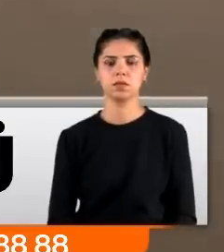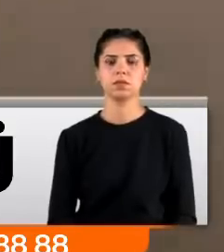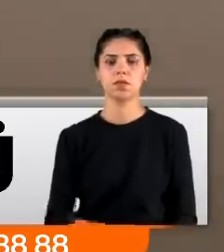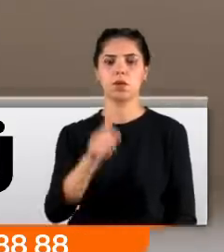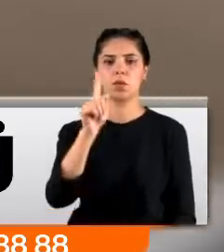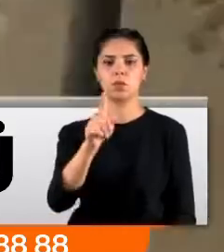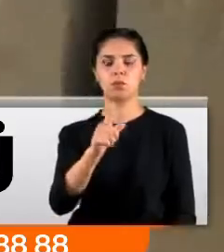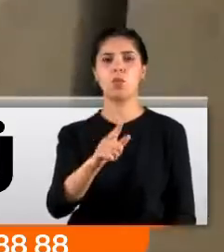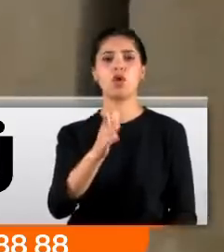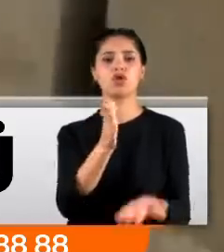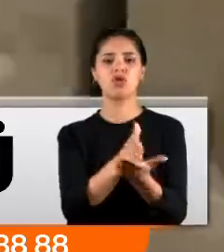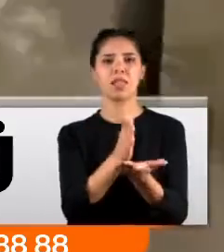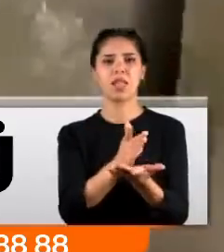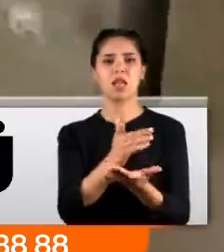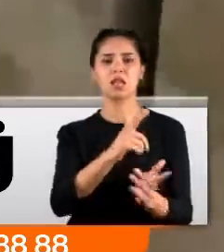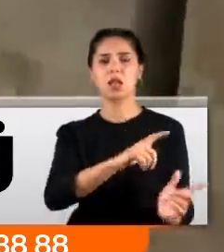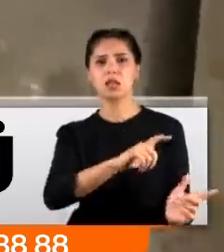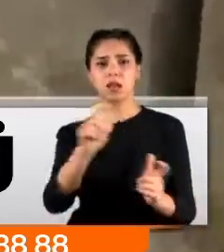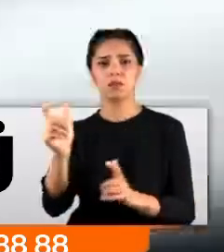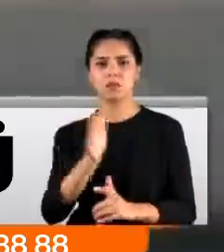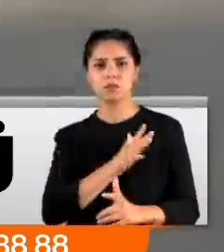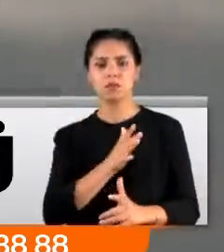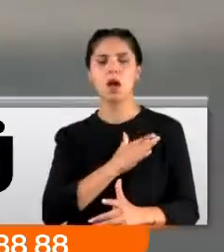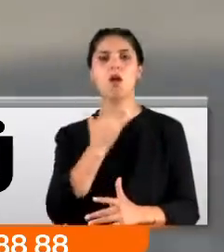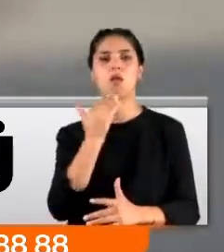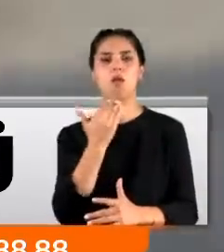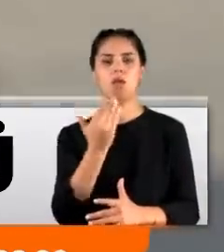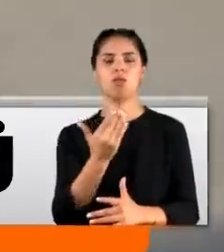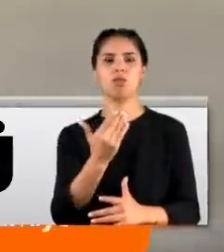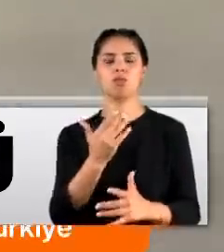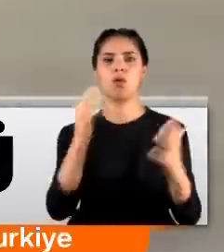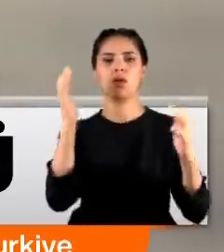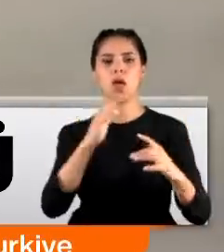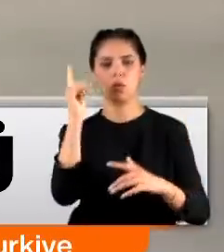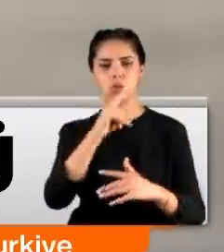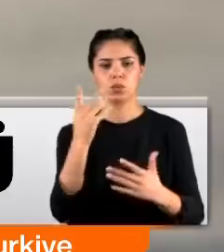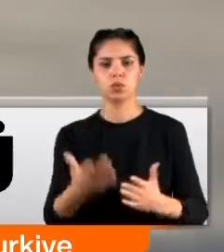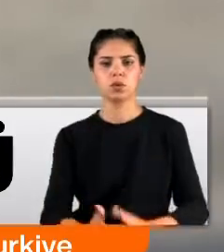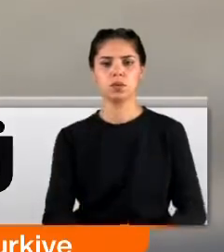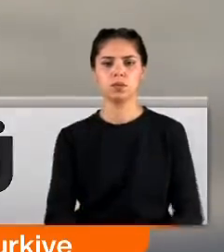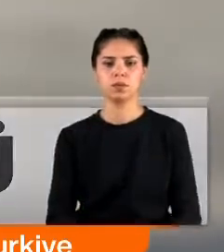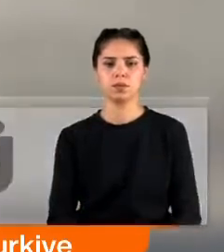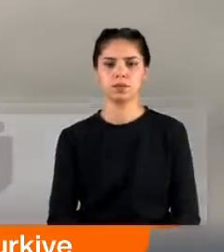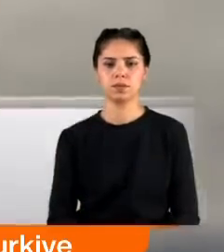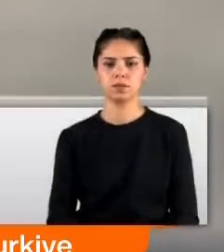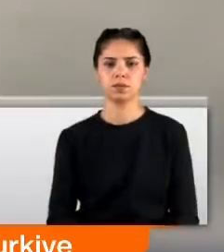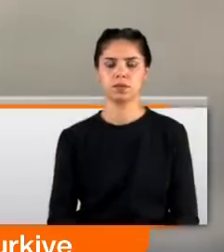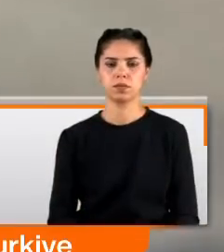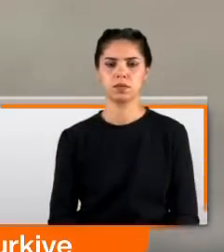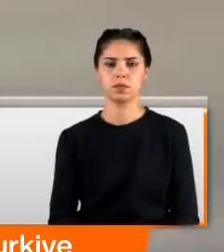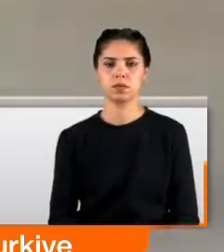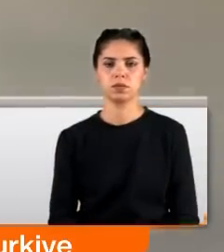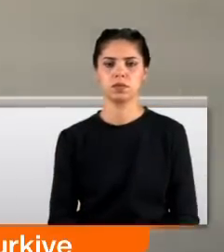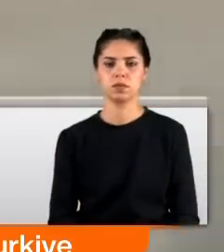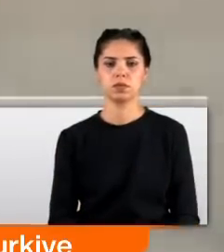defin bekleyen cenazeler bile gasilhanelerde mahsur kaldı. Şu an Zincirli Kuyu gasilhane önündeyiz. Cenazemiz